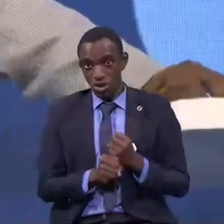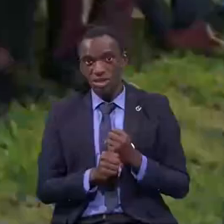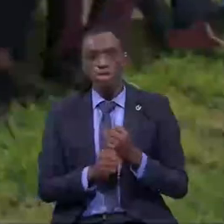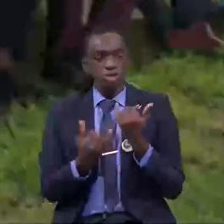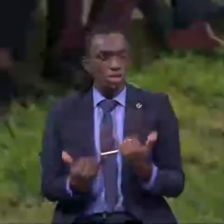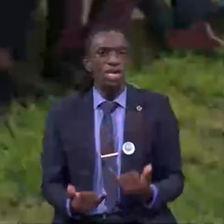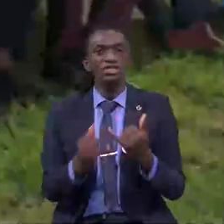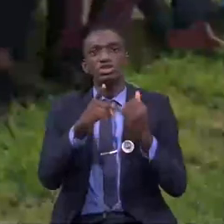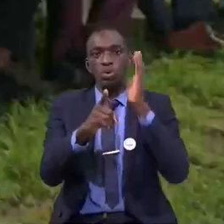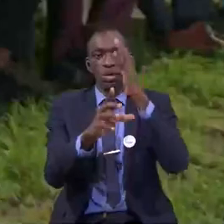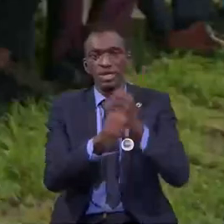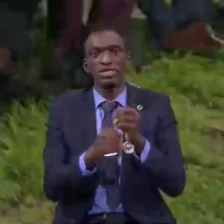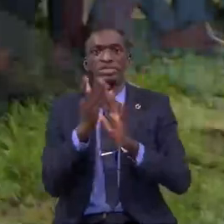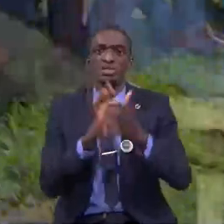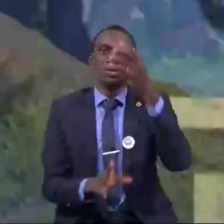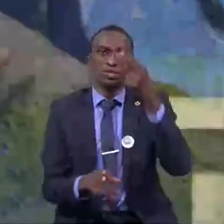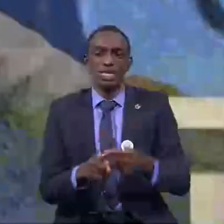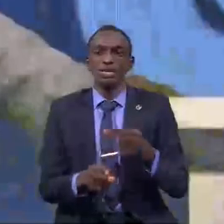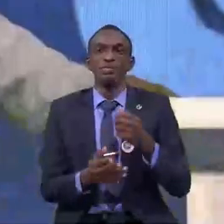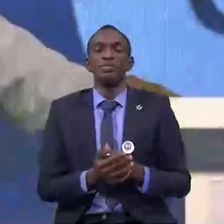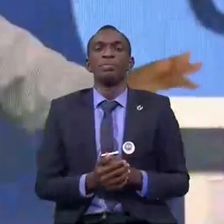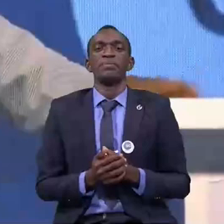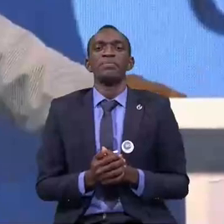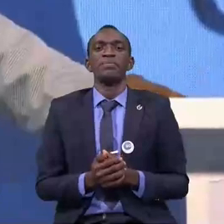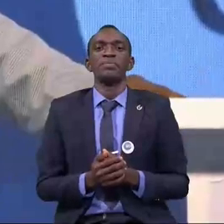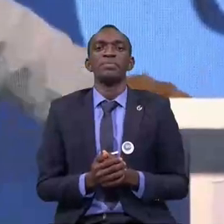Et ce qu'ils ont pu avoir, toi aussi tu pourras l'avoir.